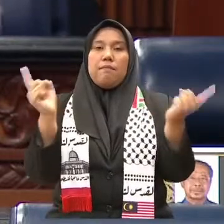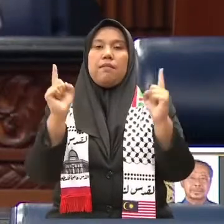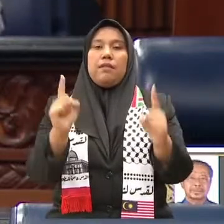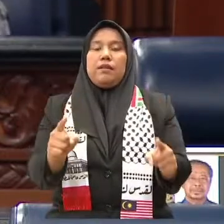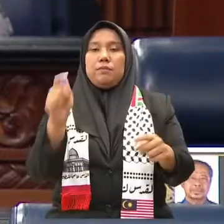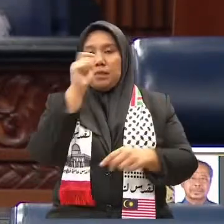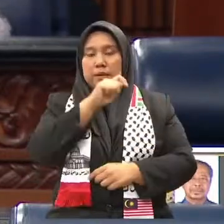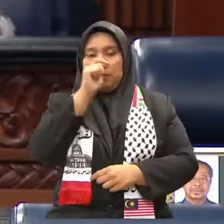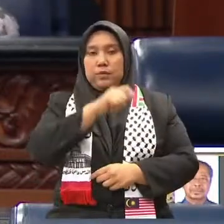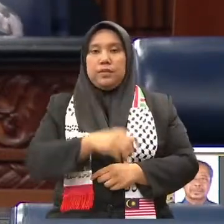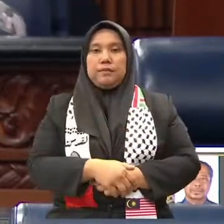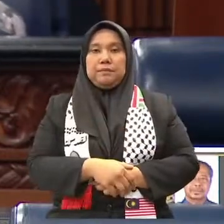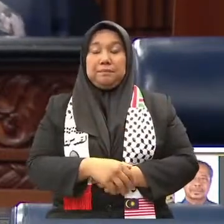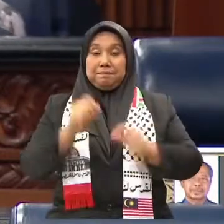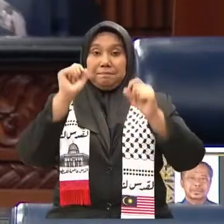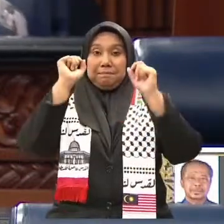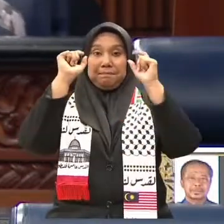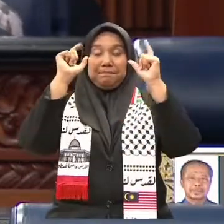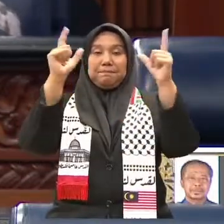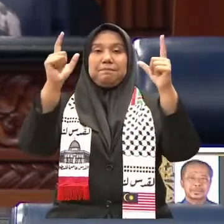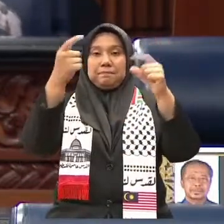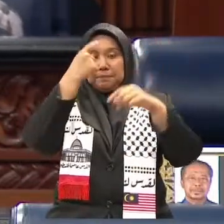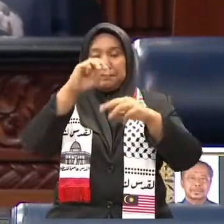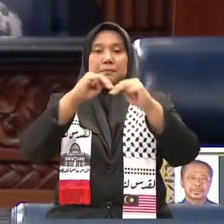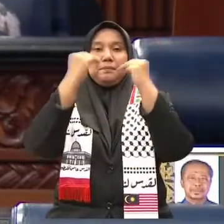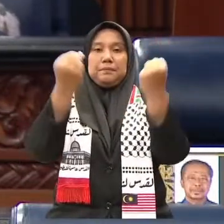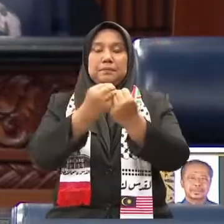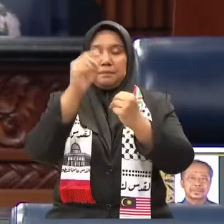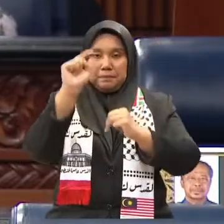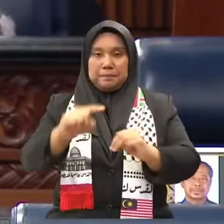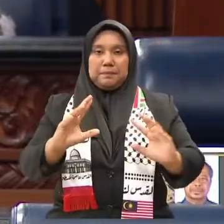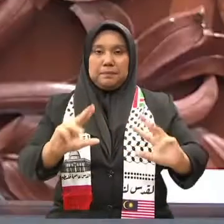dan sebab itu kesedaran di kalangan masyarakat dipertingkatkan. Terima kasih. Saya jumpa.